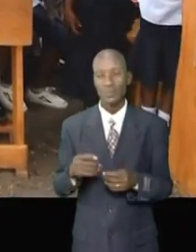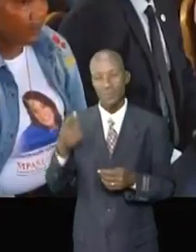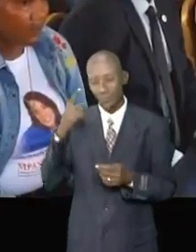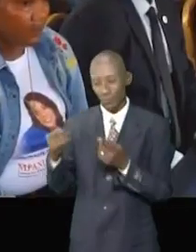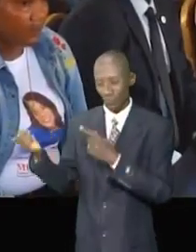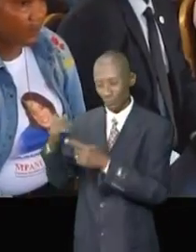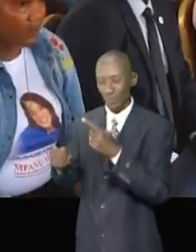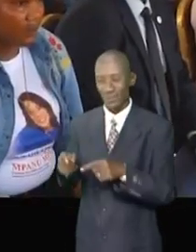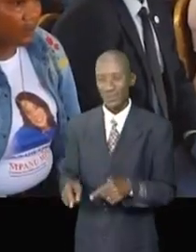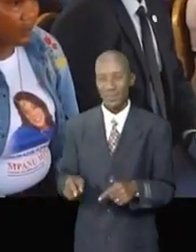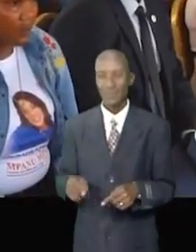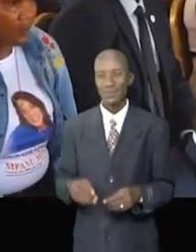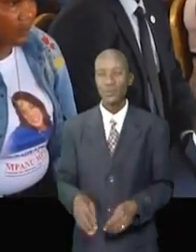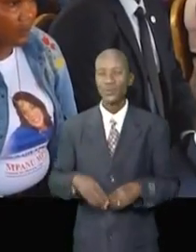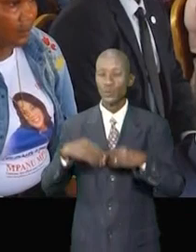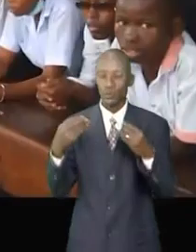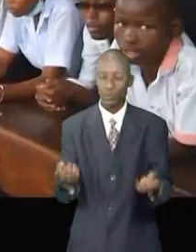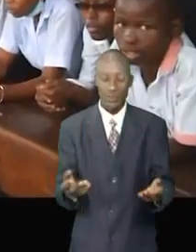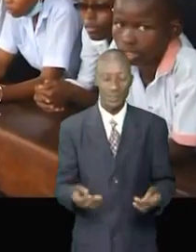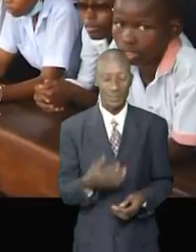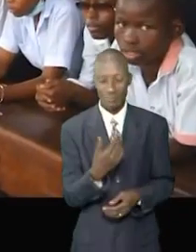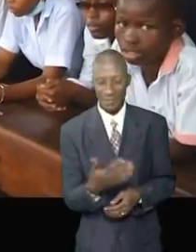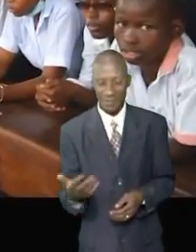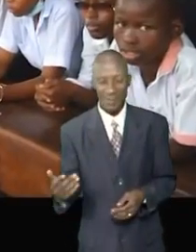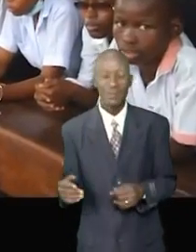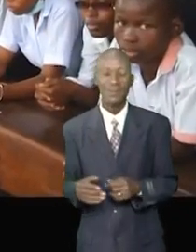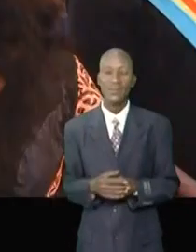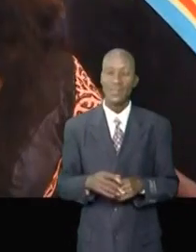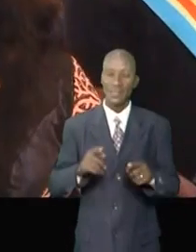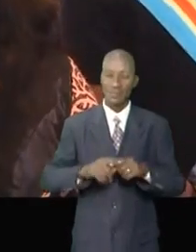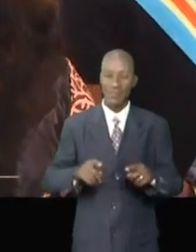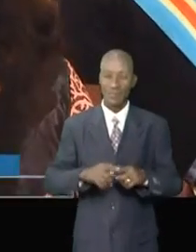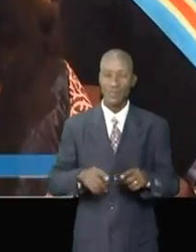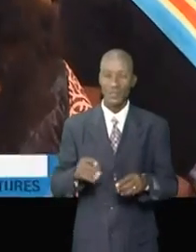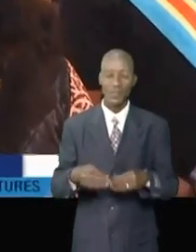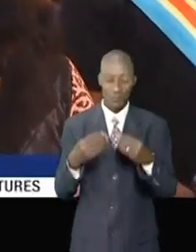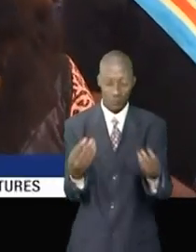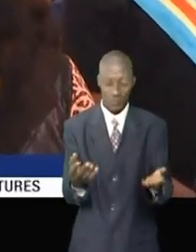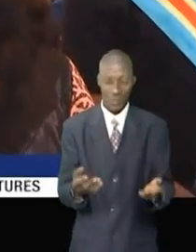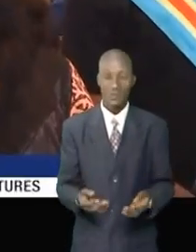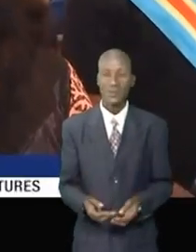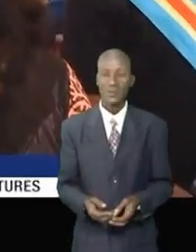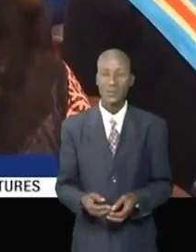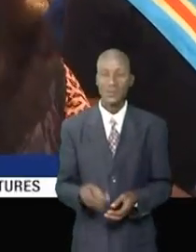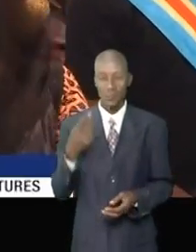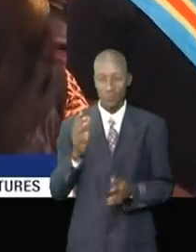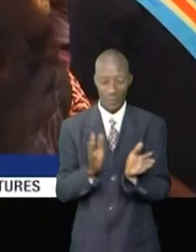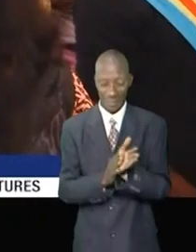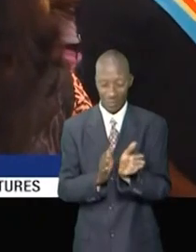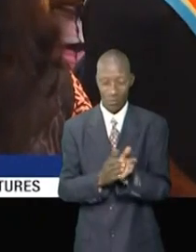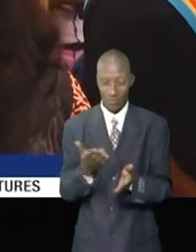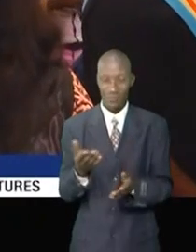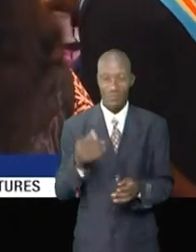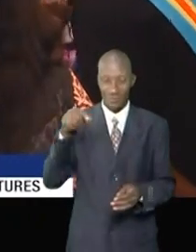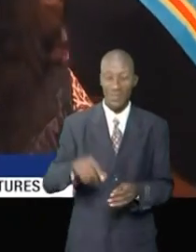ce pilier-là, il y a la gratuité de l'enseignement de base. En ayant ça en tête, nous avons estimé qu'il était très